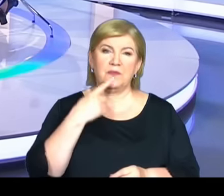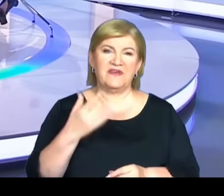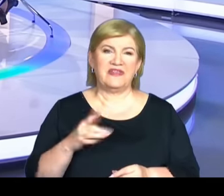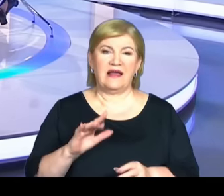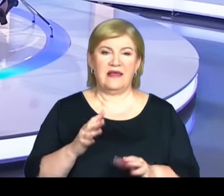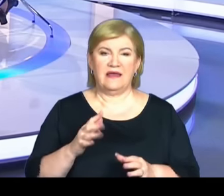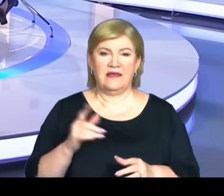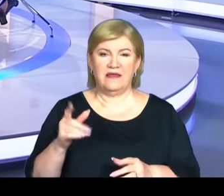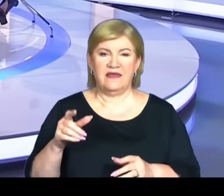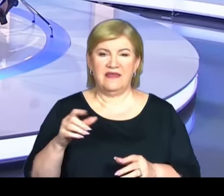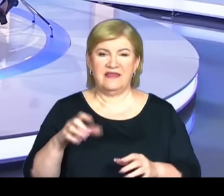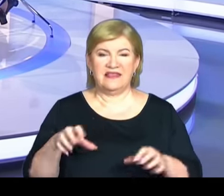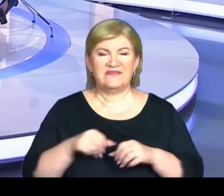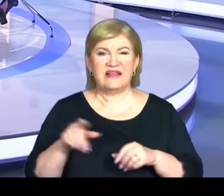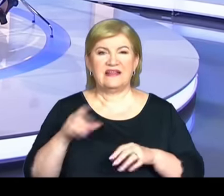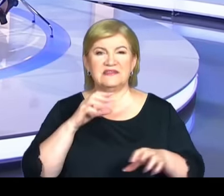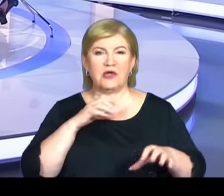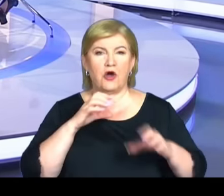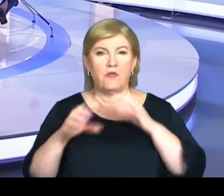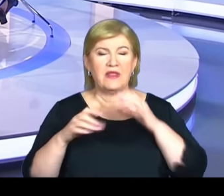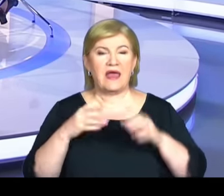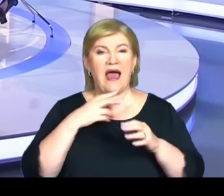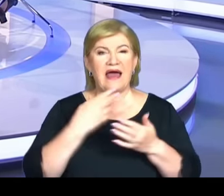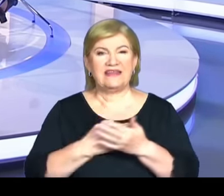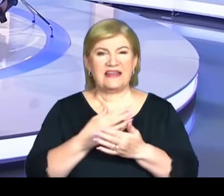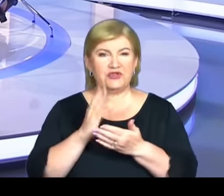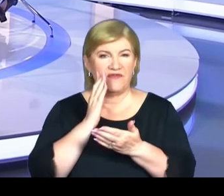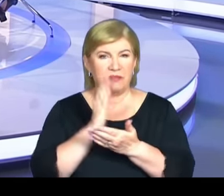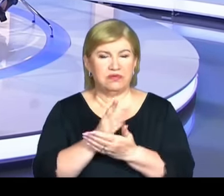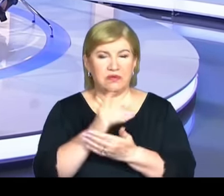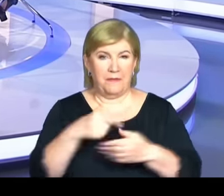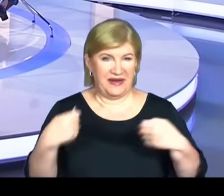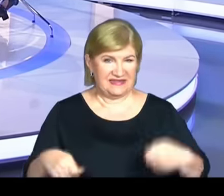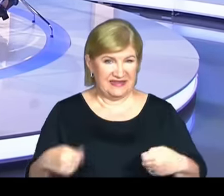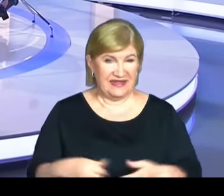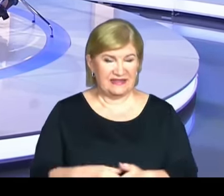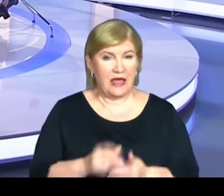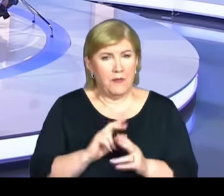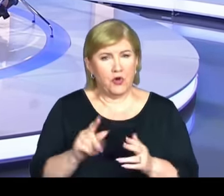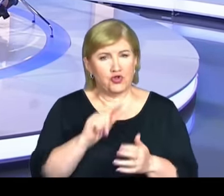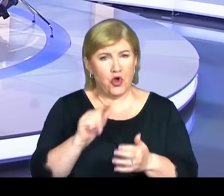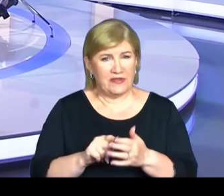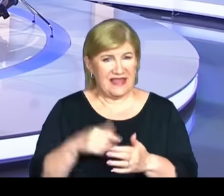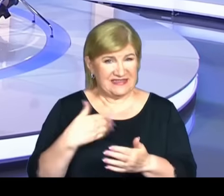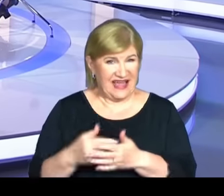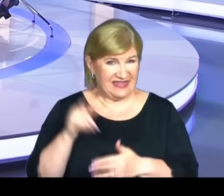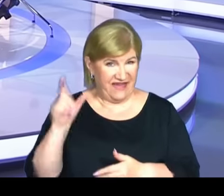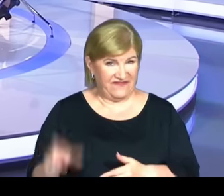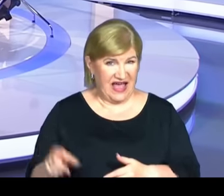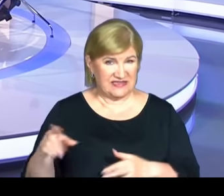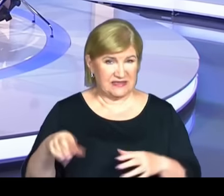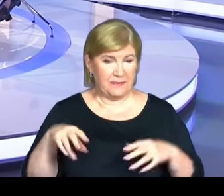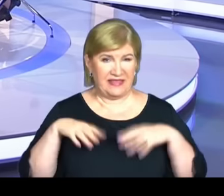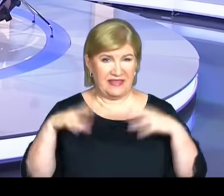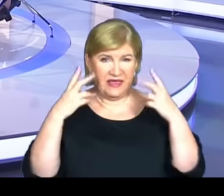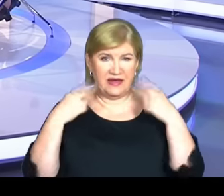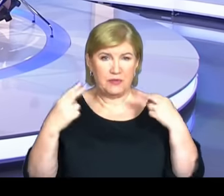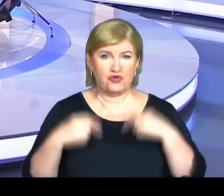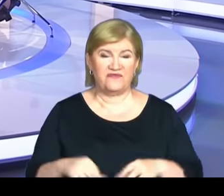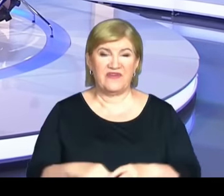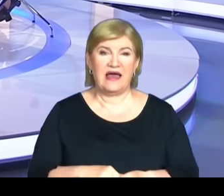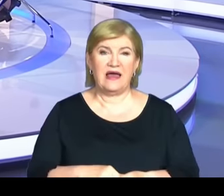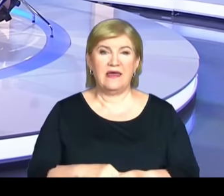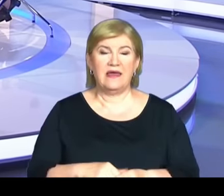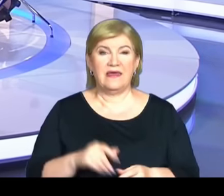nezvládli komunikáciu, adresoval to konkrétne teda prezidentke. Možno tá otázka je na vás, pani Remišová. Teda nie